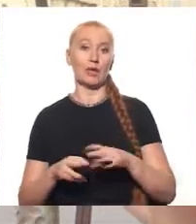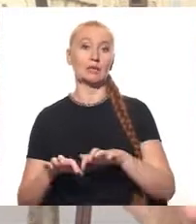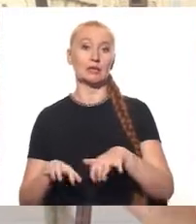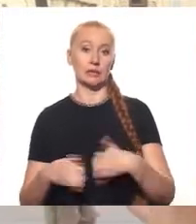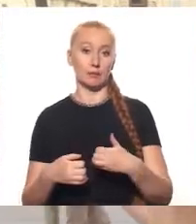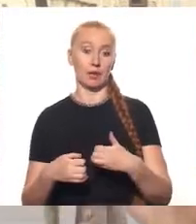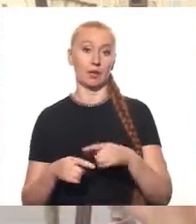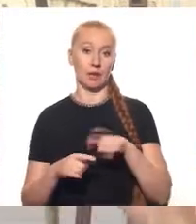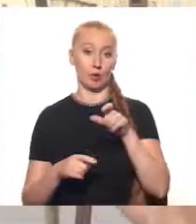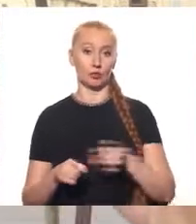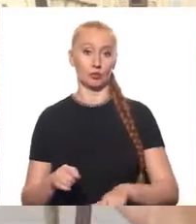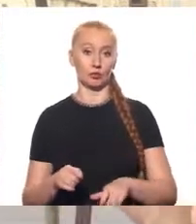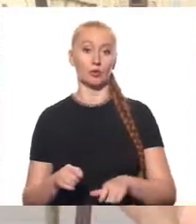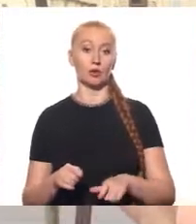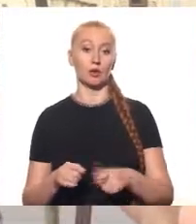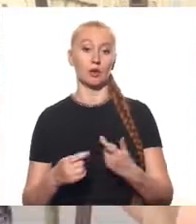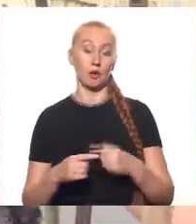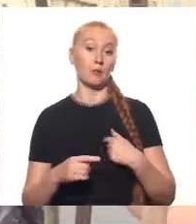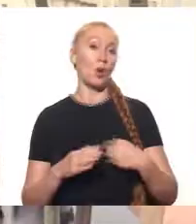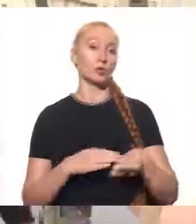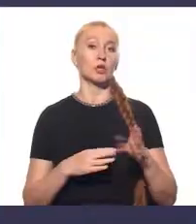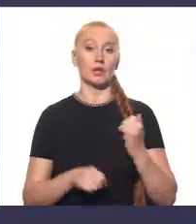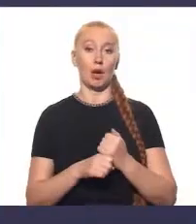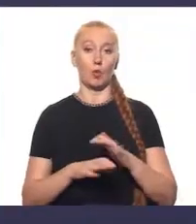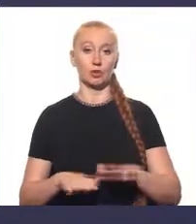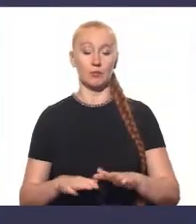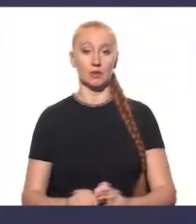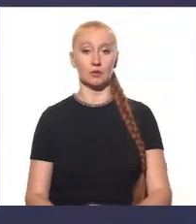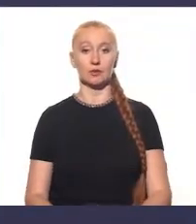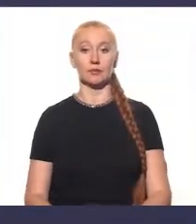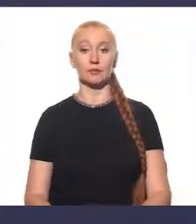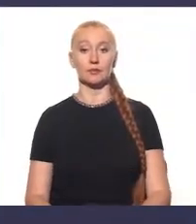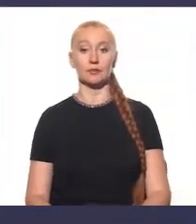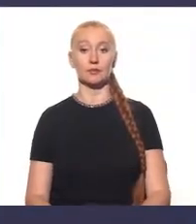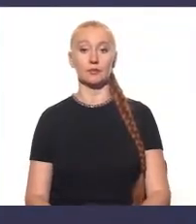дану людину і ми пішли на робоче місце.